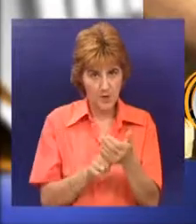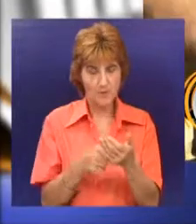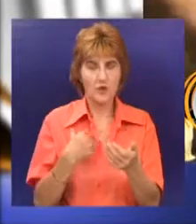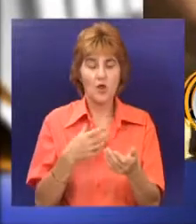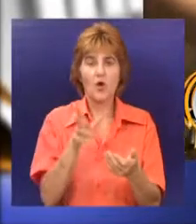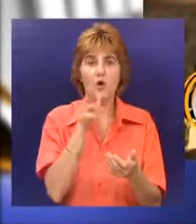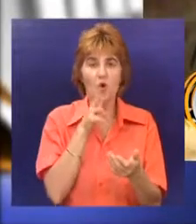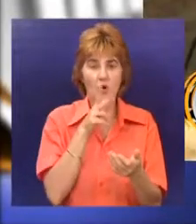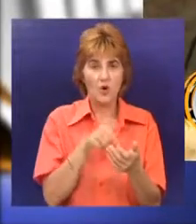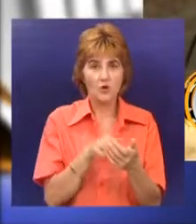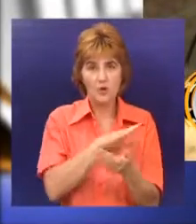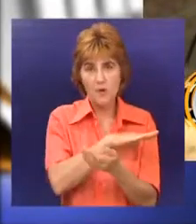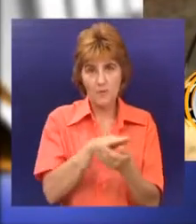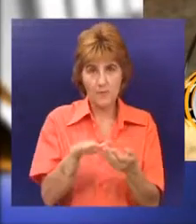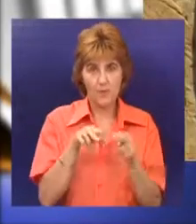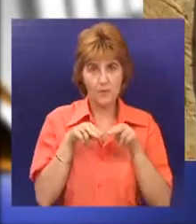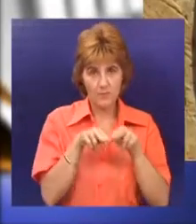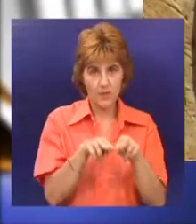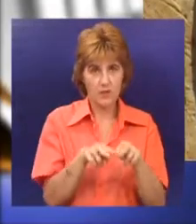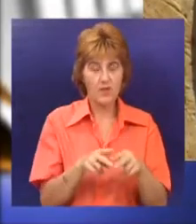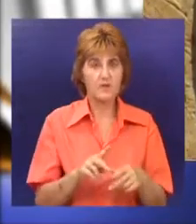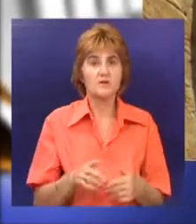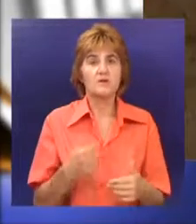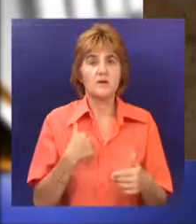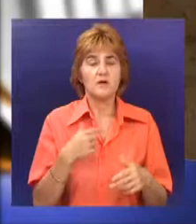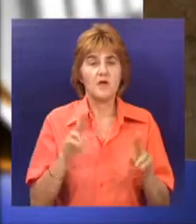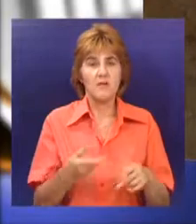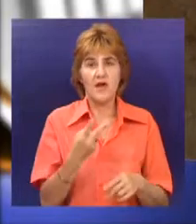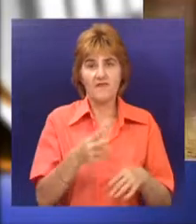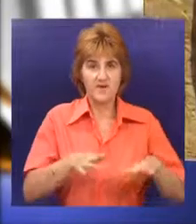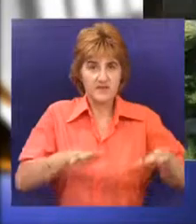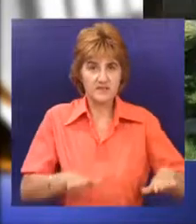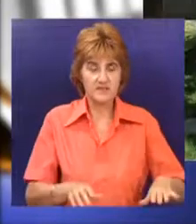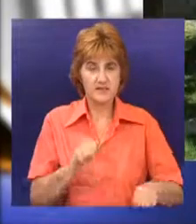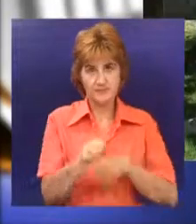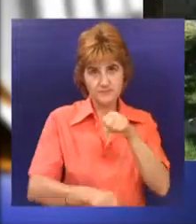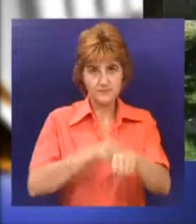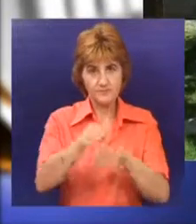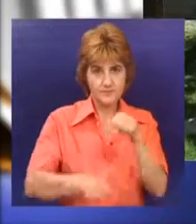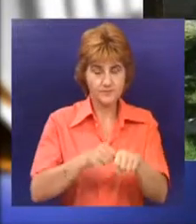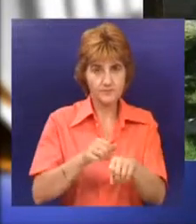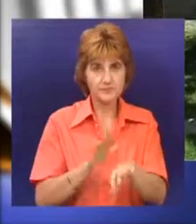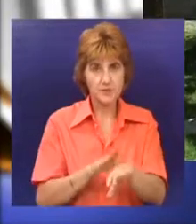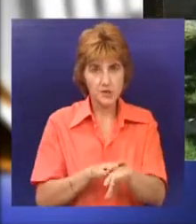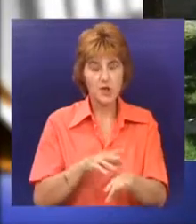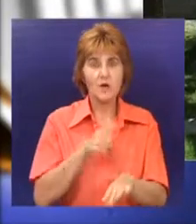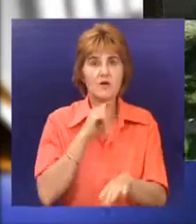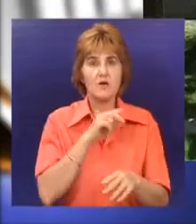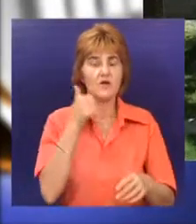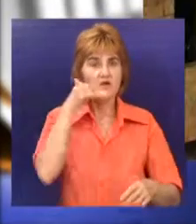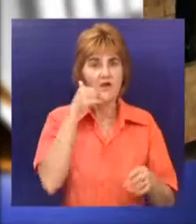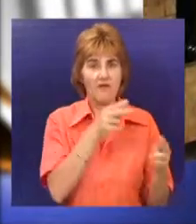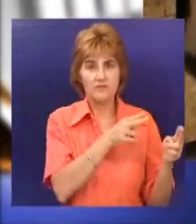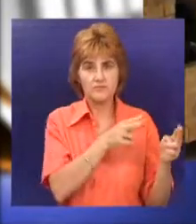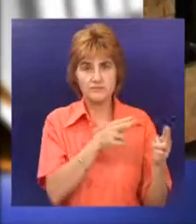principima možete da koristite klupu za punjenje. Klupa ima dva sedišta i bez obzira koliko brzo okrećete pedale, telefon se puni